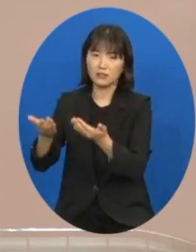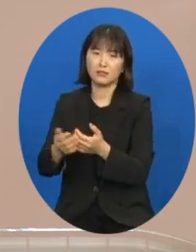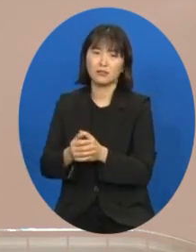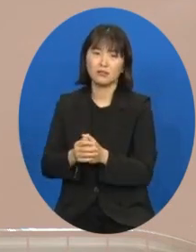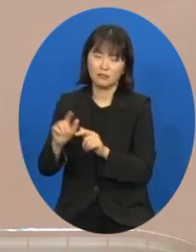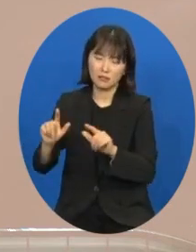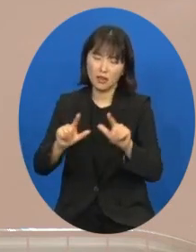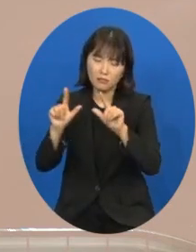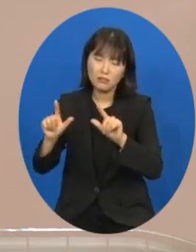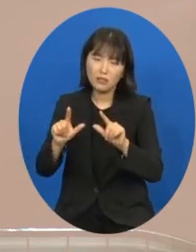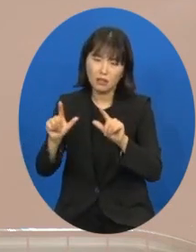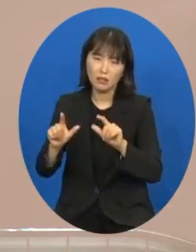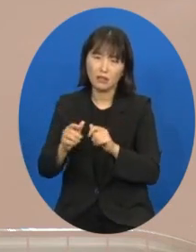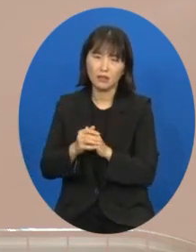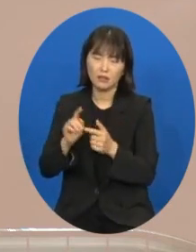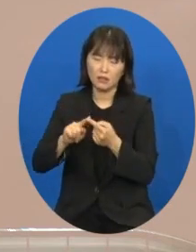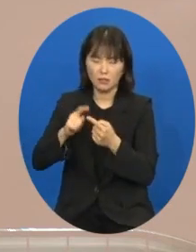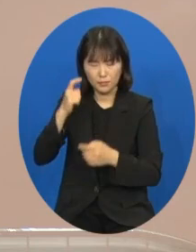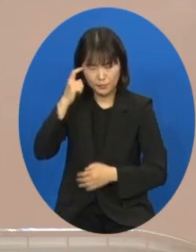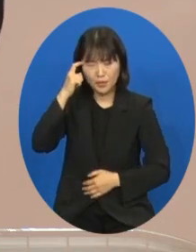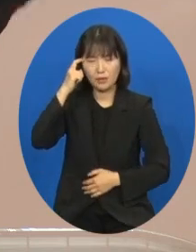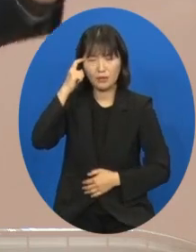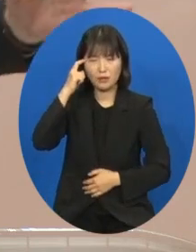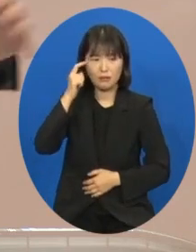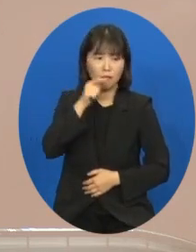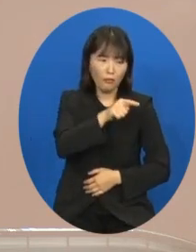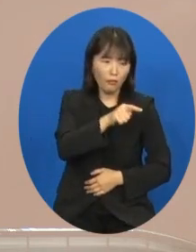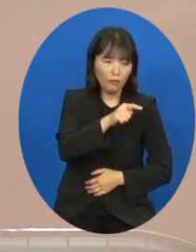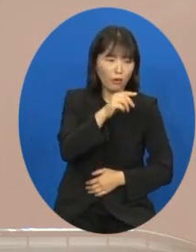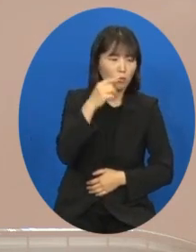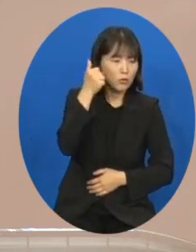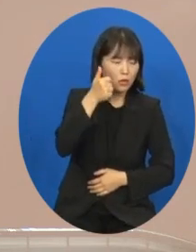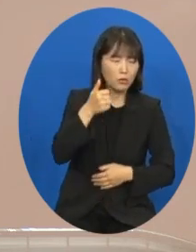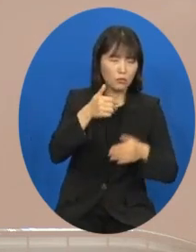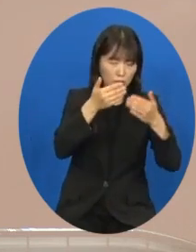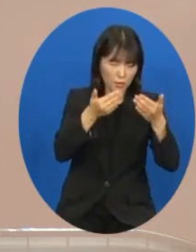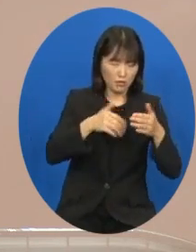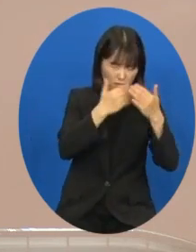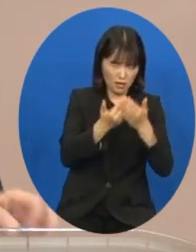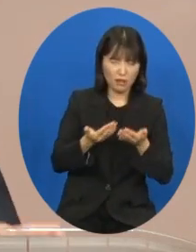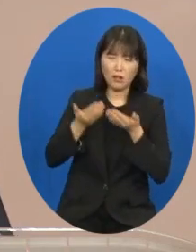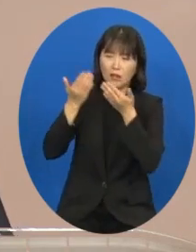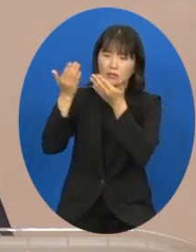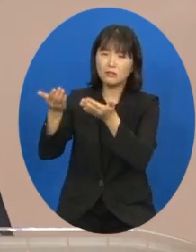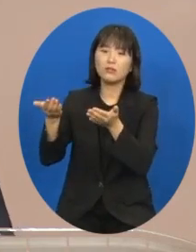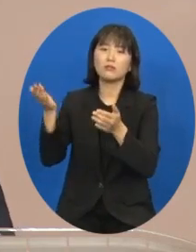그렇게 살았구나. 주신 것도 다 내놓는 사람도 있는데